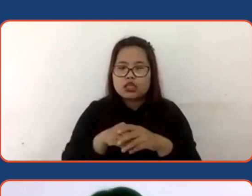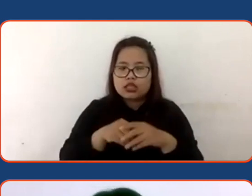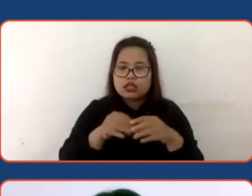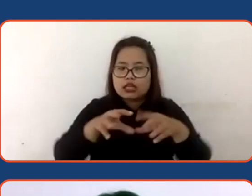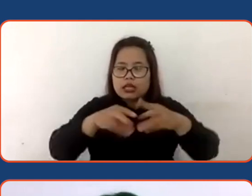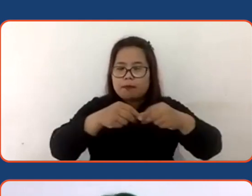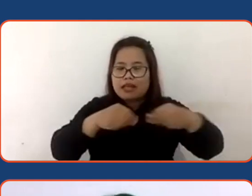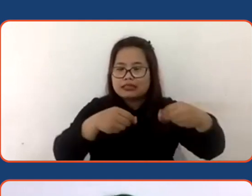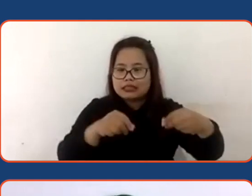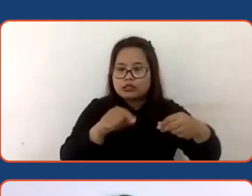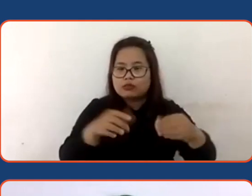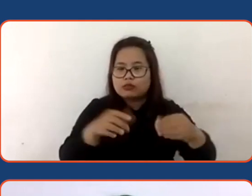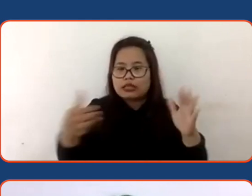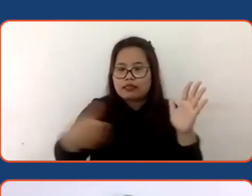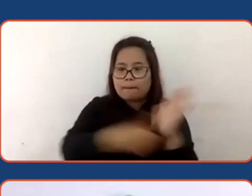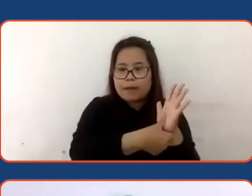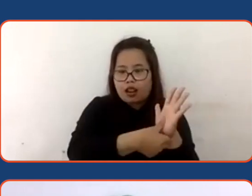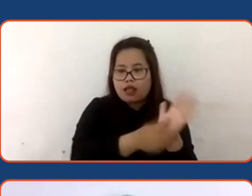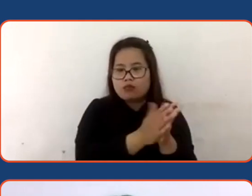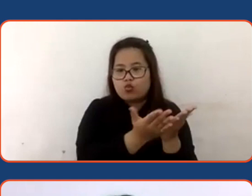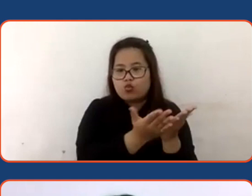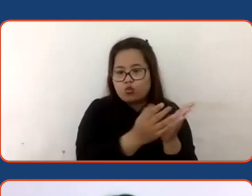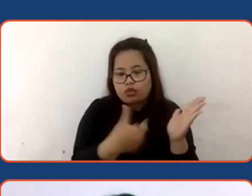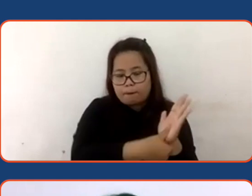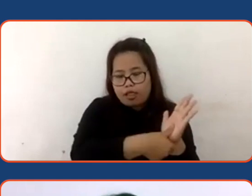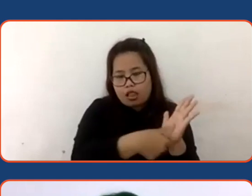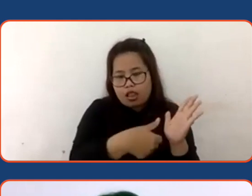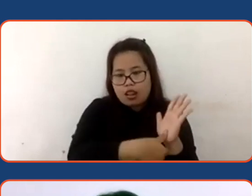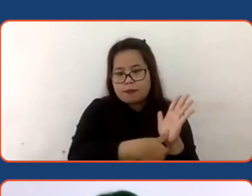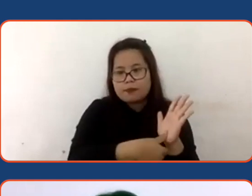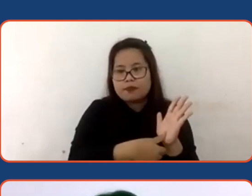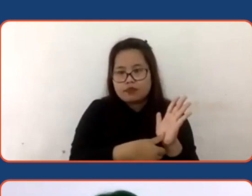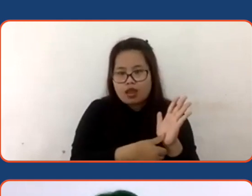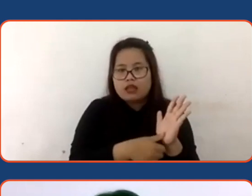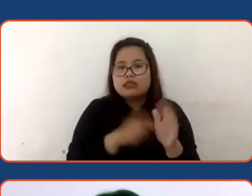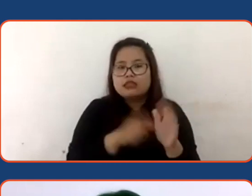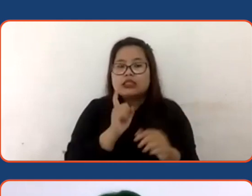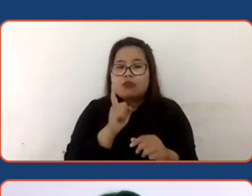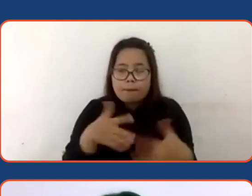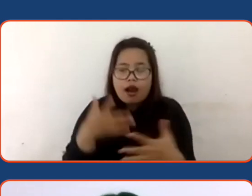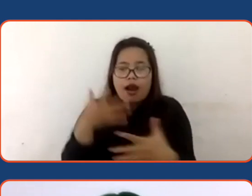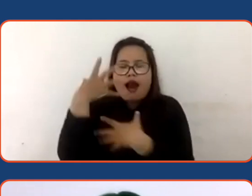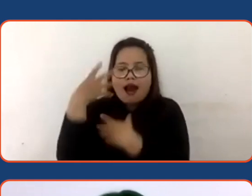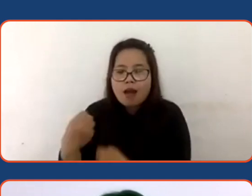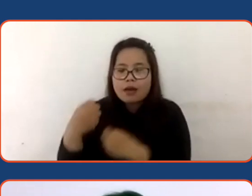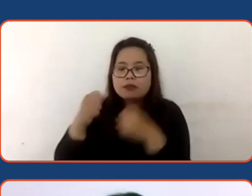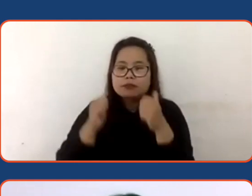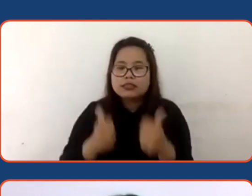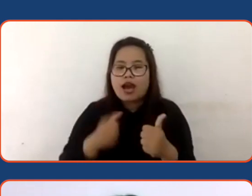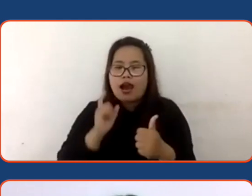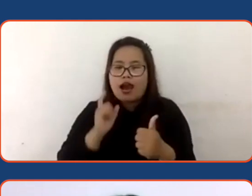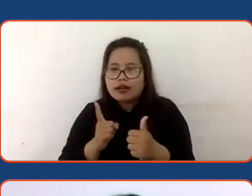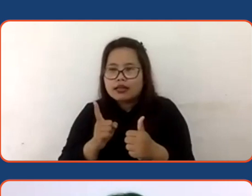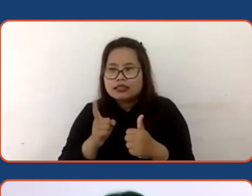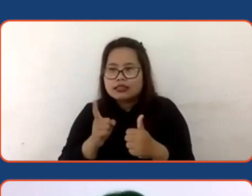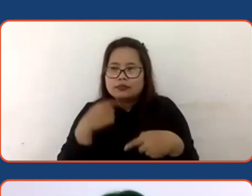buku itu jadi supaya harapannya bisa menghadirkan fans yang